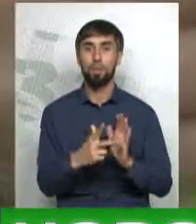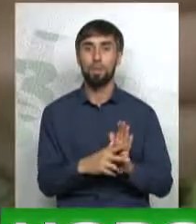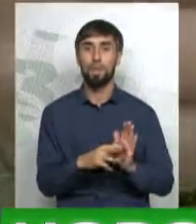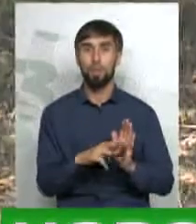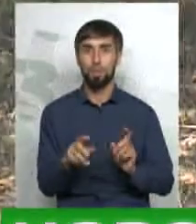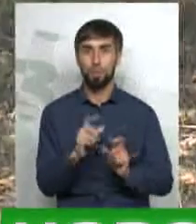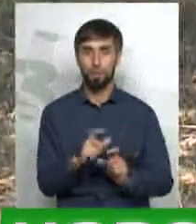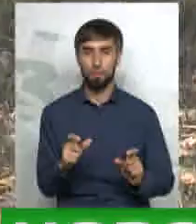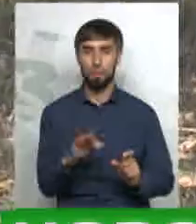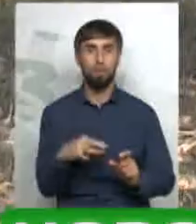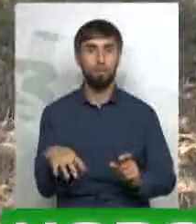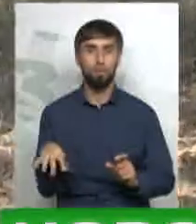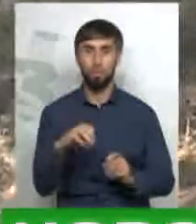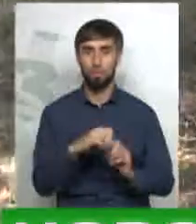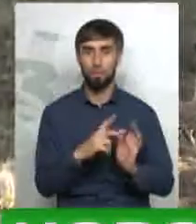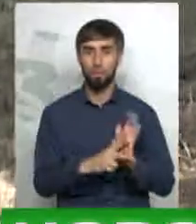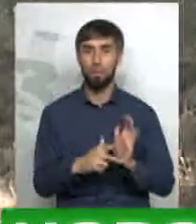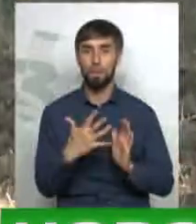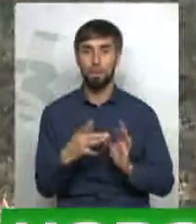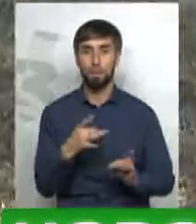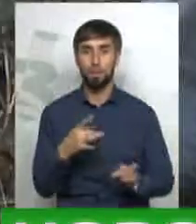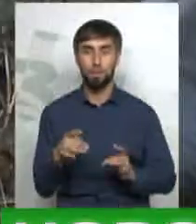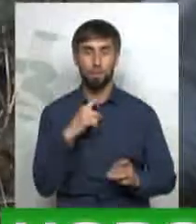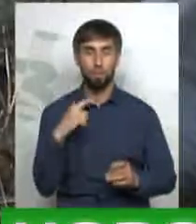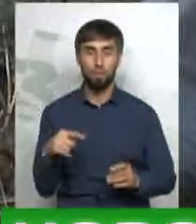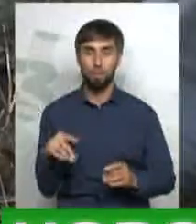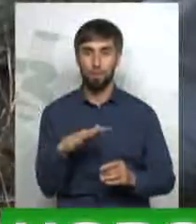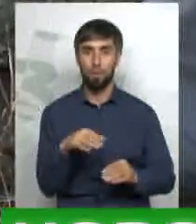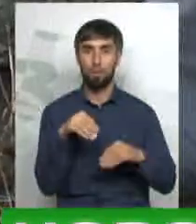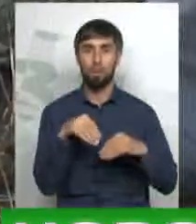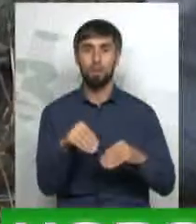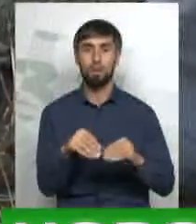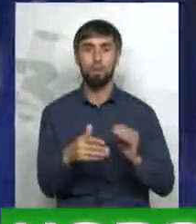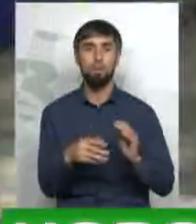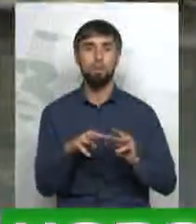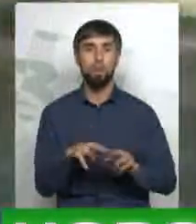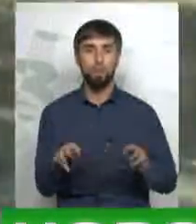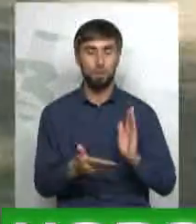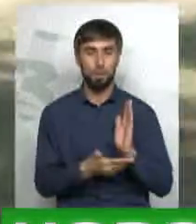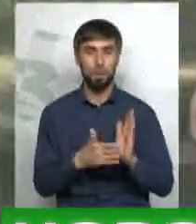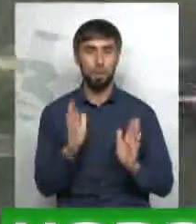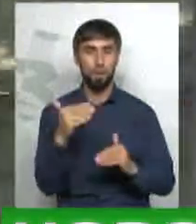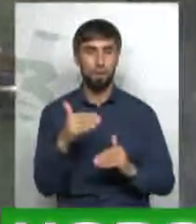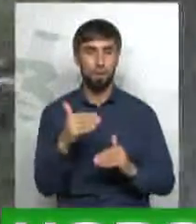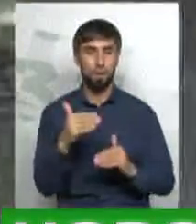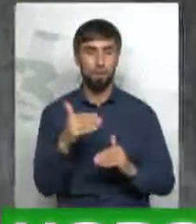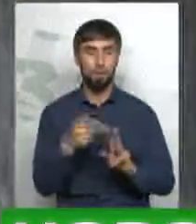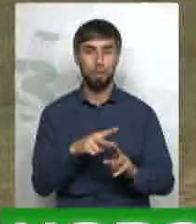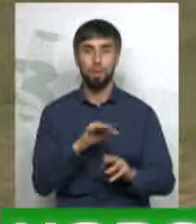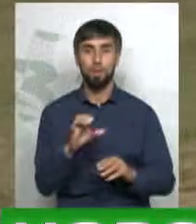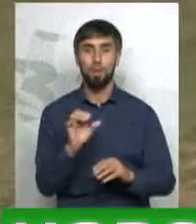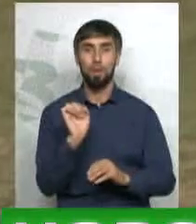миллионов человек во всех 85 регионах России. Высажены миллионы деревьев в рамках проекта «Лес